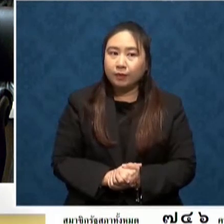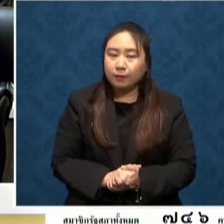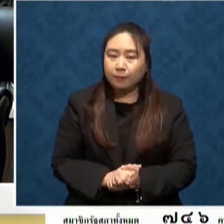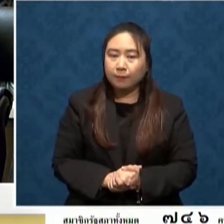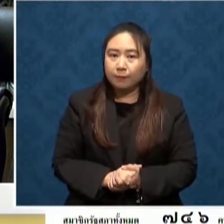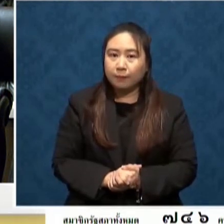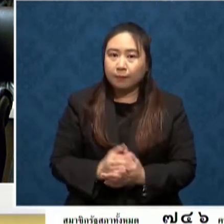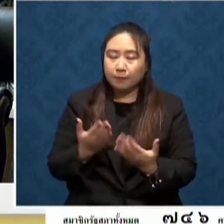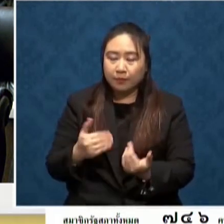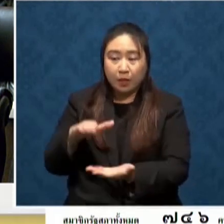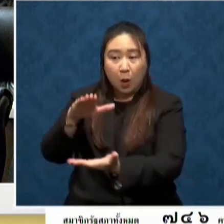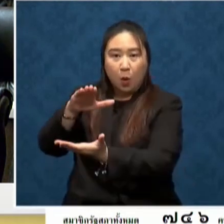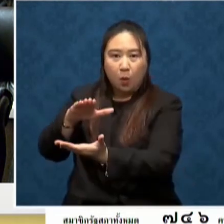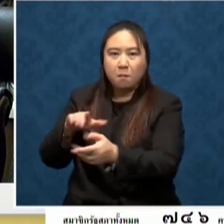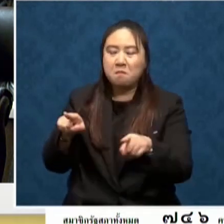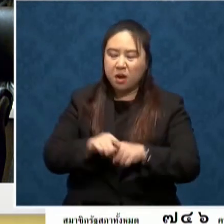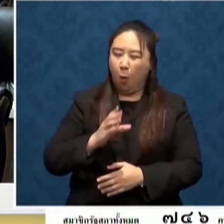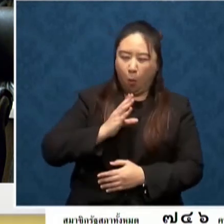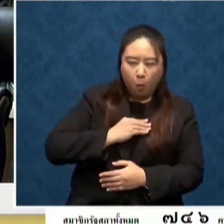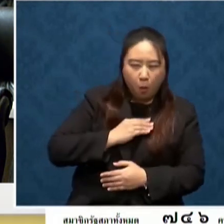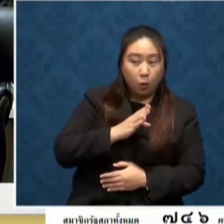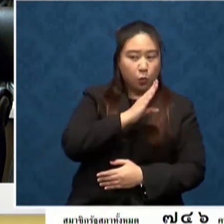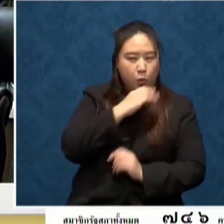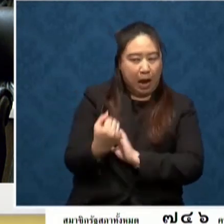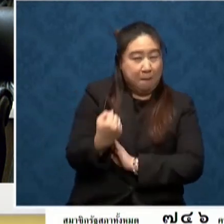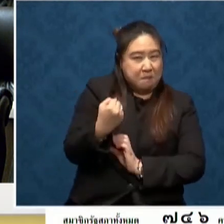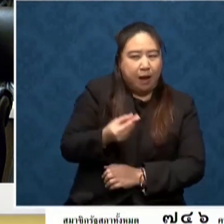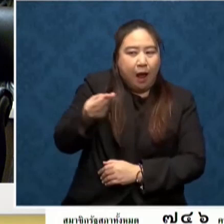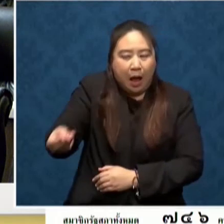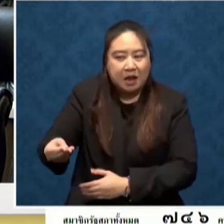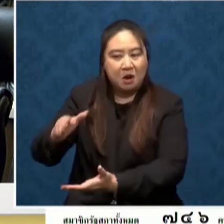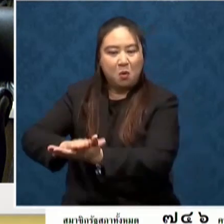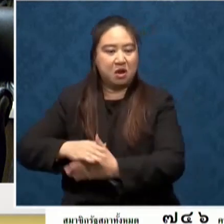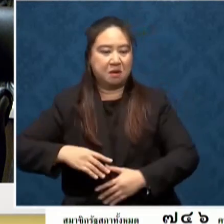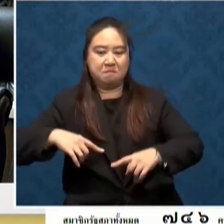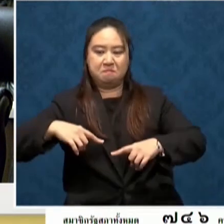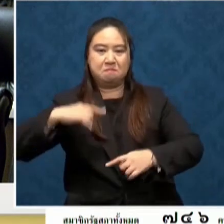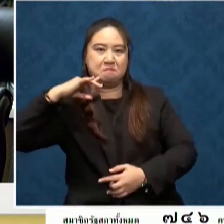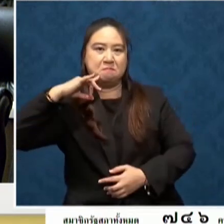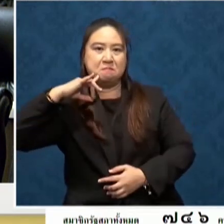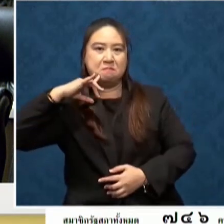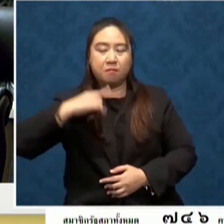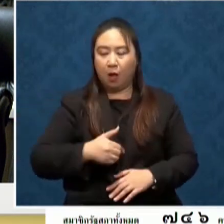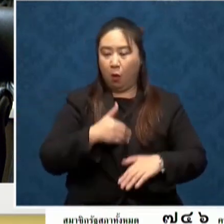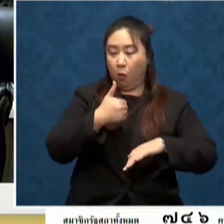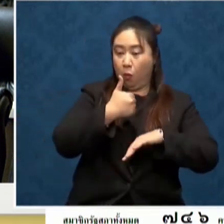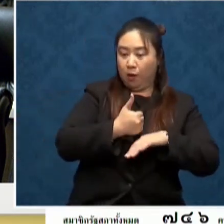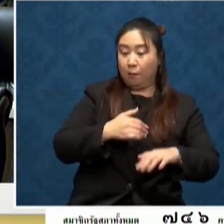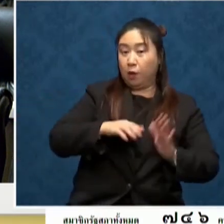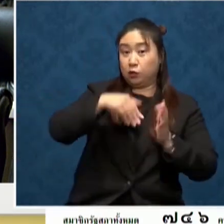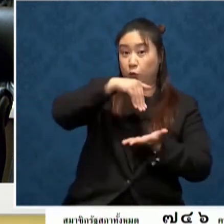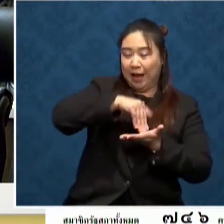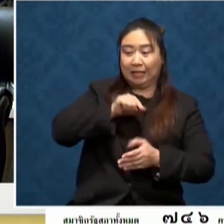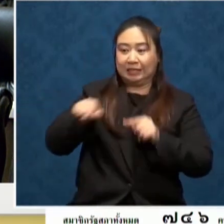เรียนแข็งขึนคืท่ไปกรัวว่าจะทำใหโงเรียนแข็งขึน กับการบริหารงานจากส่นกลาง